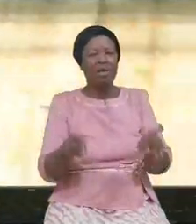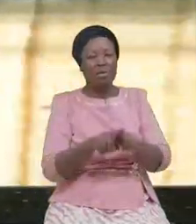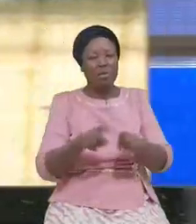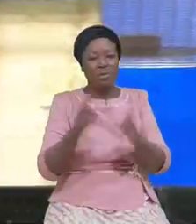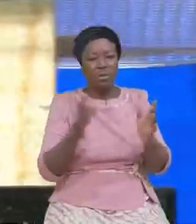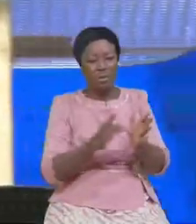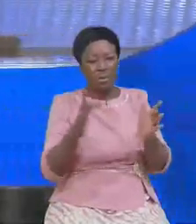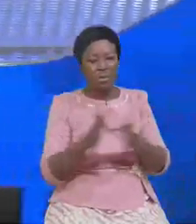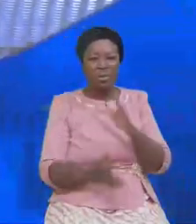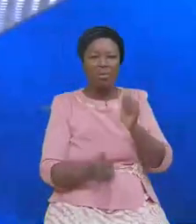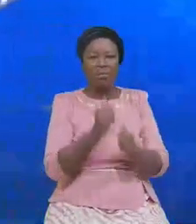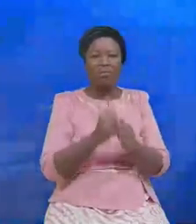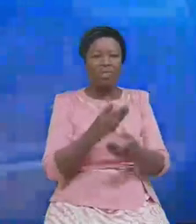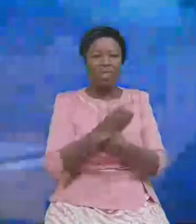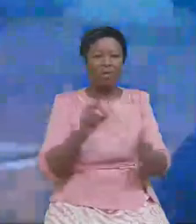délivre de la colère à